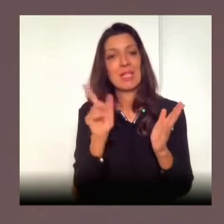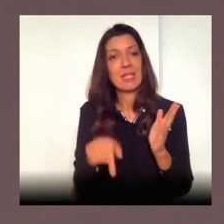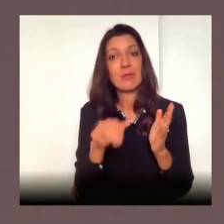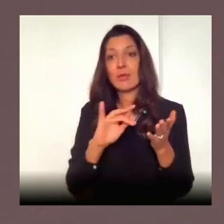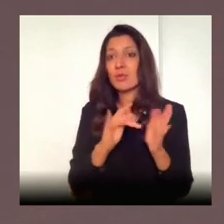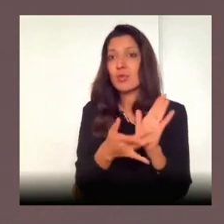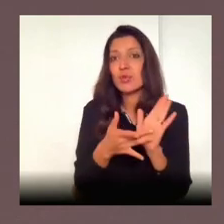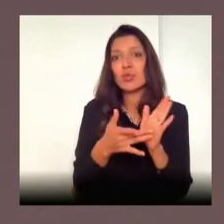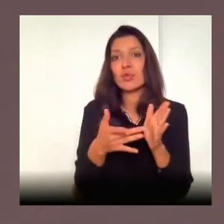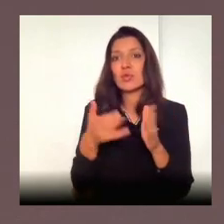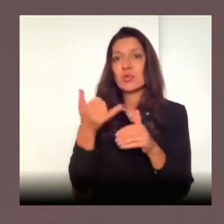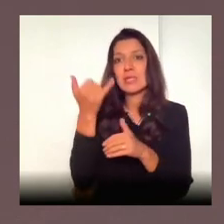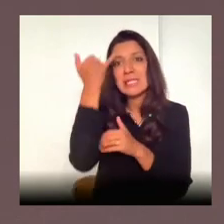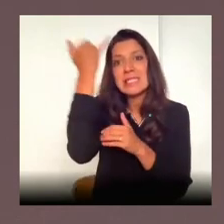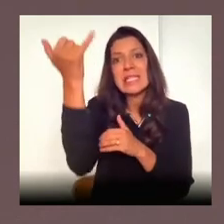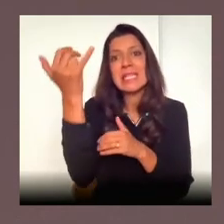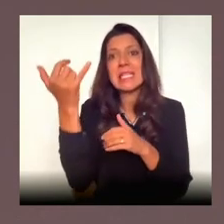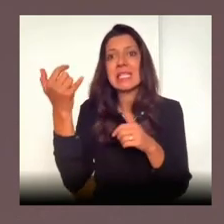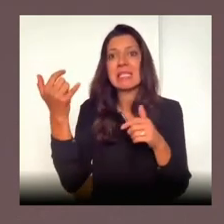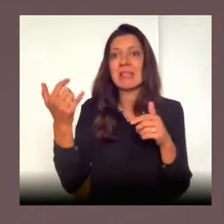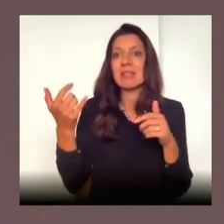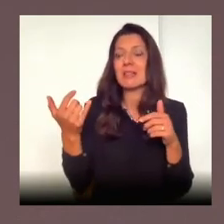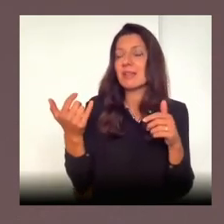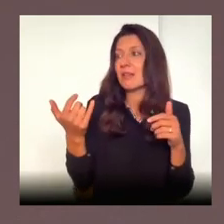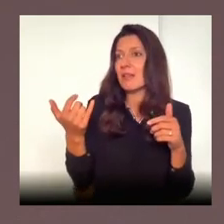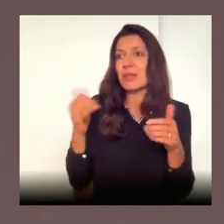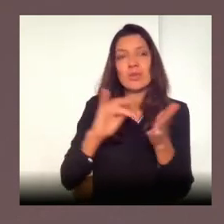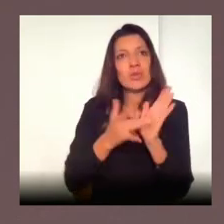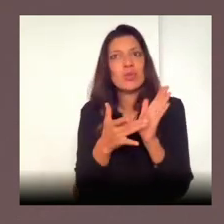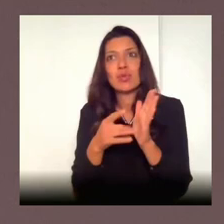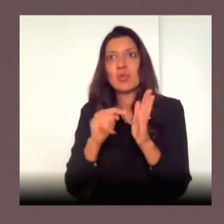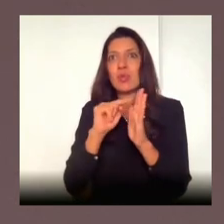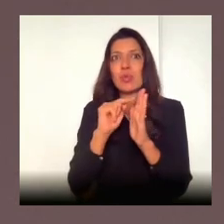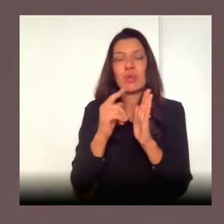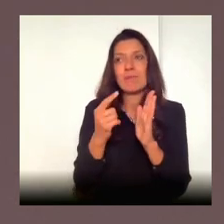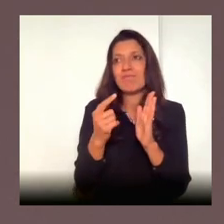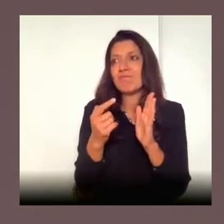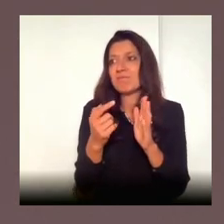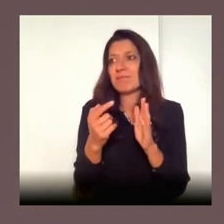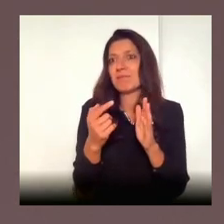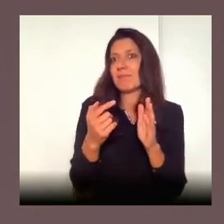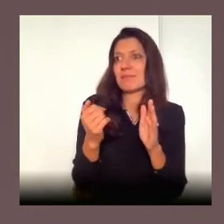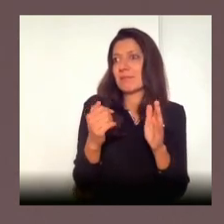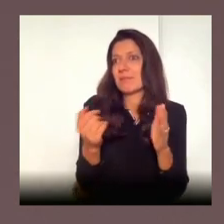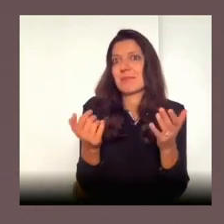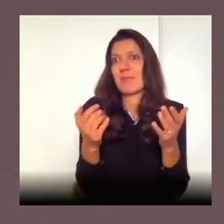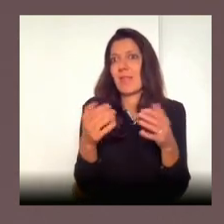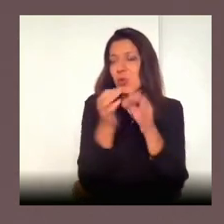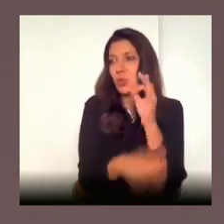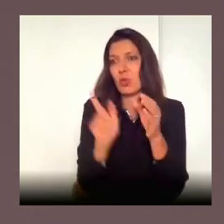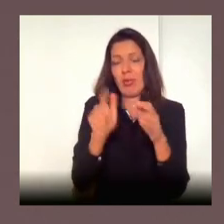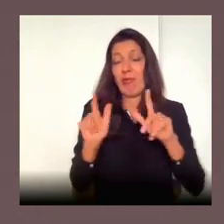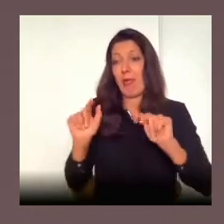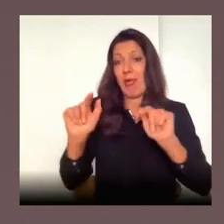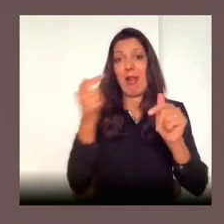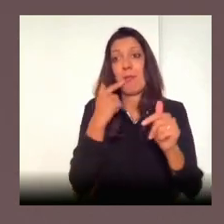atouts qu'on aura à notre disposition pour aller tous dans le même sens. Que ce soit valide ou handicapé, ça ne veut plus rien dire. En fait, il faut